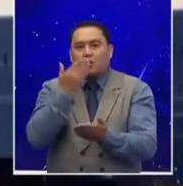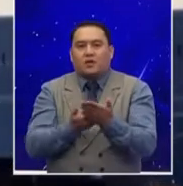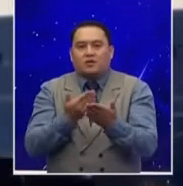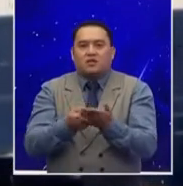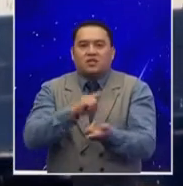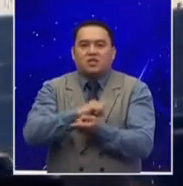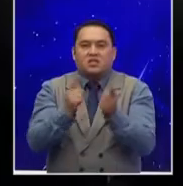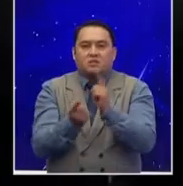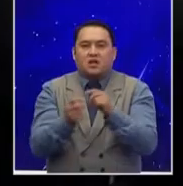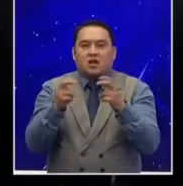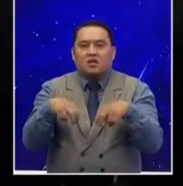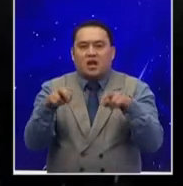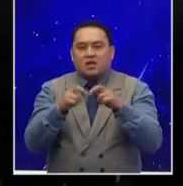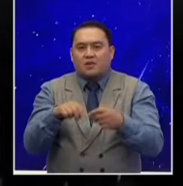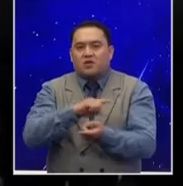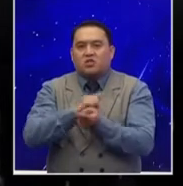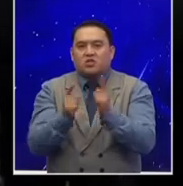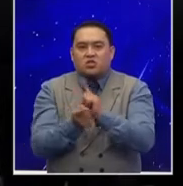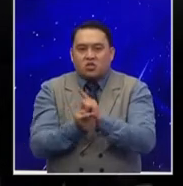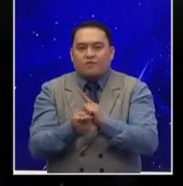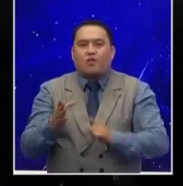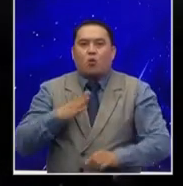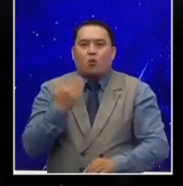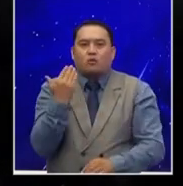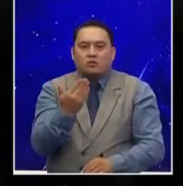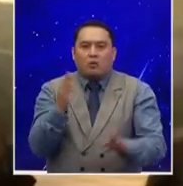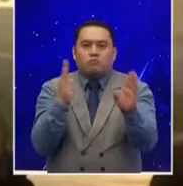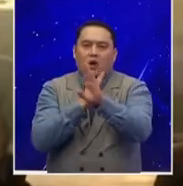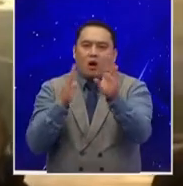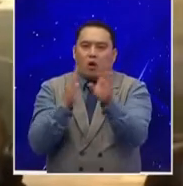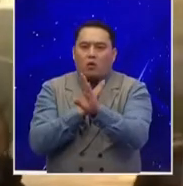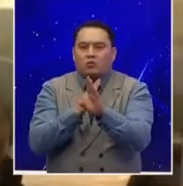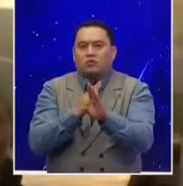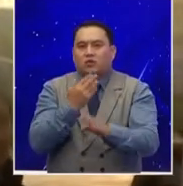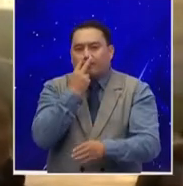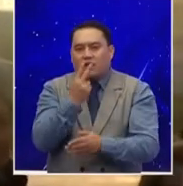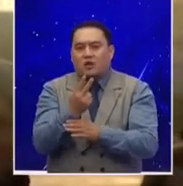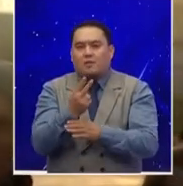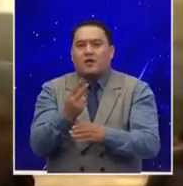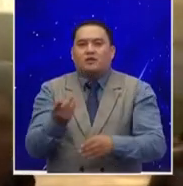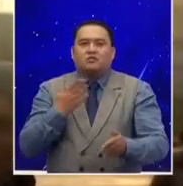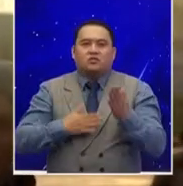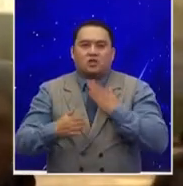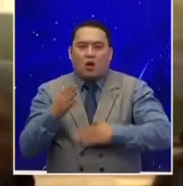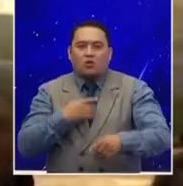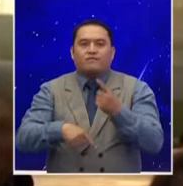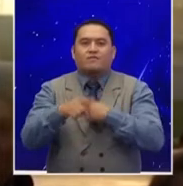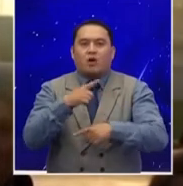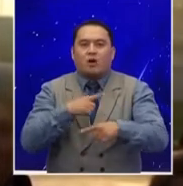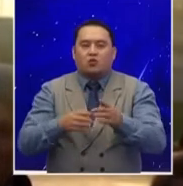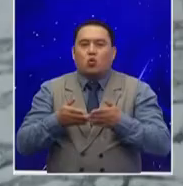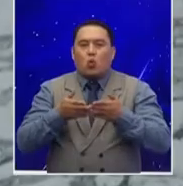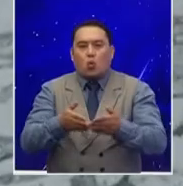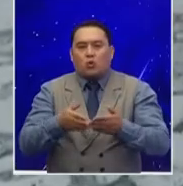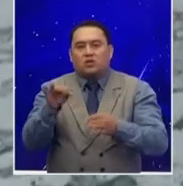навсегда изменит исследования климата. Жители Бременхафена с радостью встречали полярную звезду на пирсе. Они считают, что возвращение ледокола